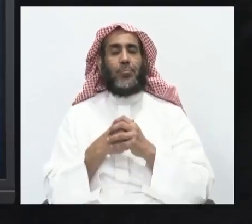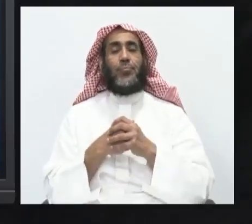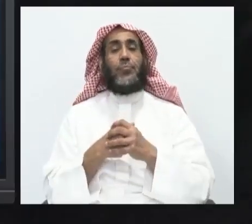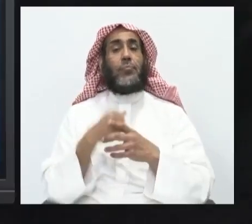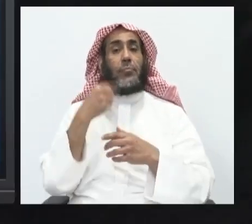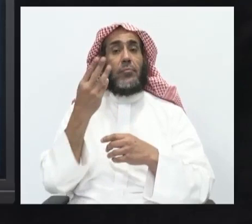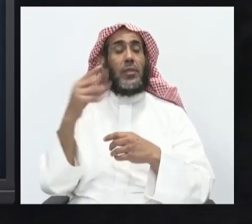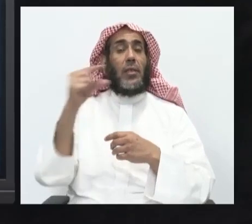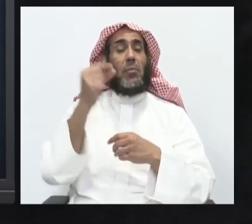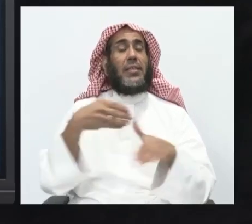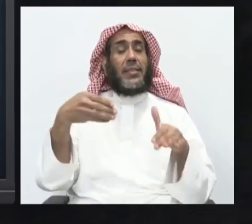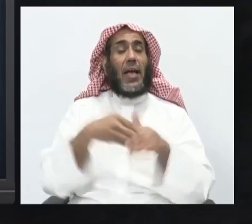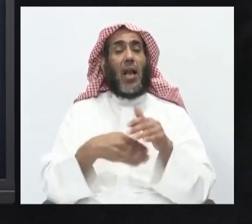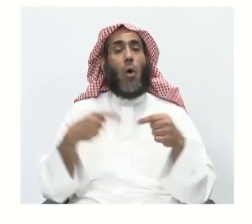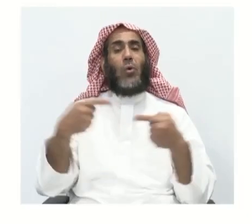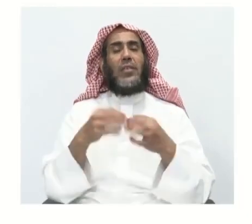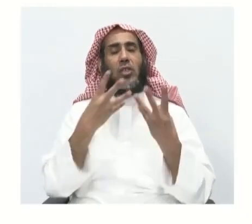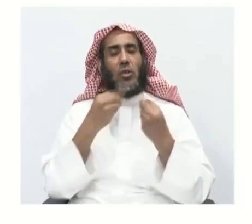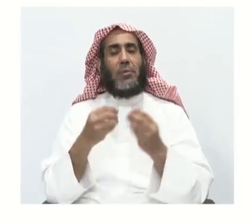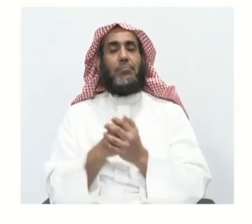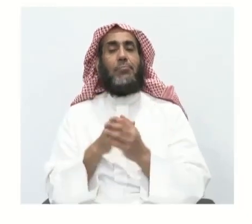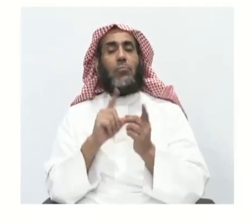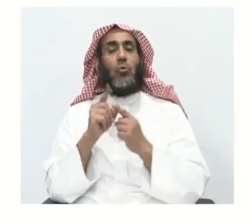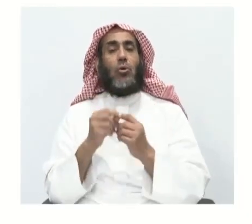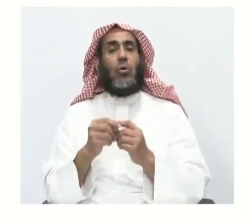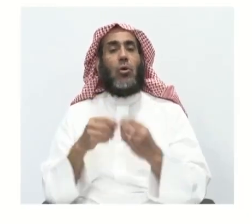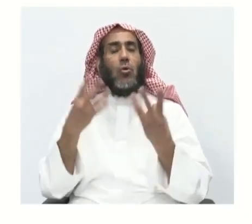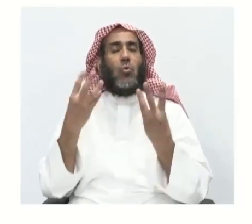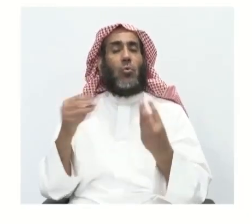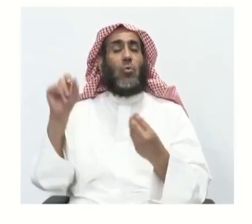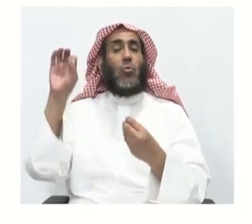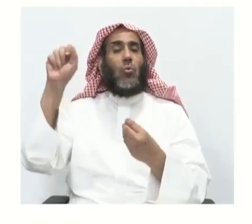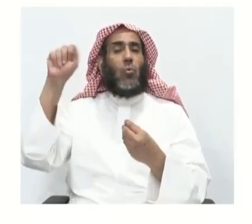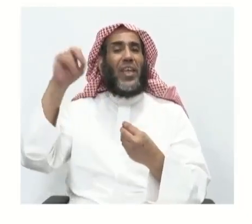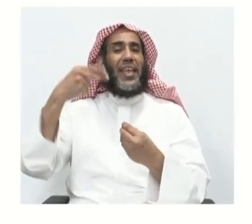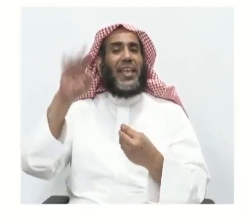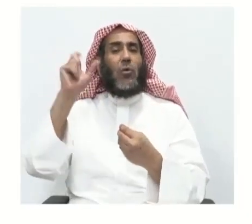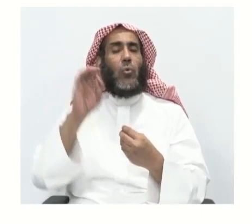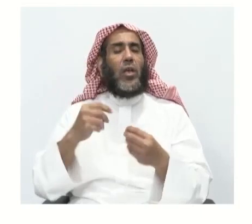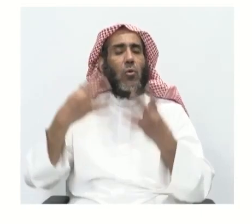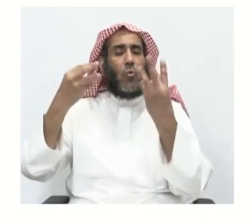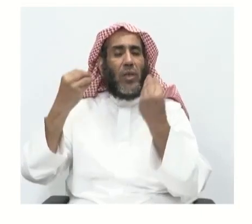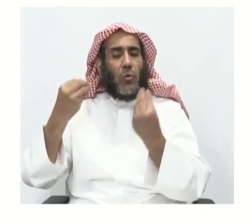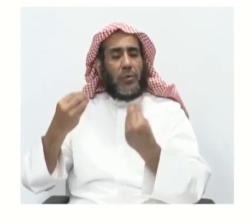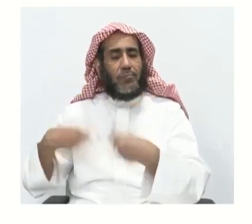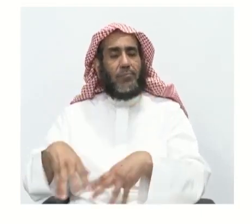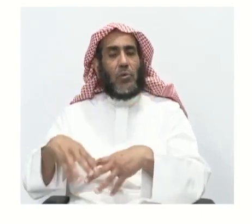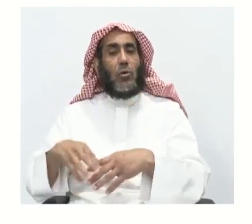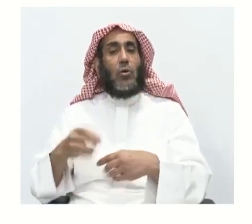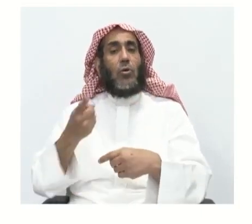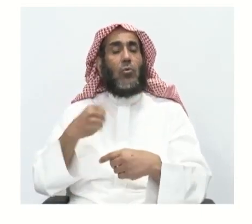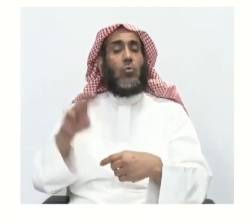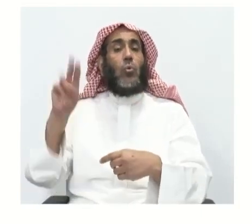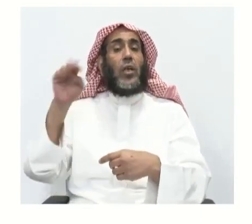ثلاث كلمات دخلها وصل جميل هنا يضعني يضعني يضيعني يضيعني تريده